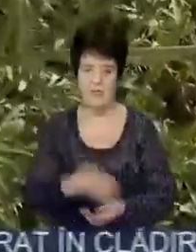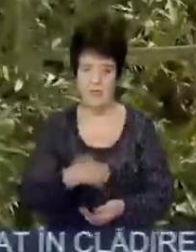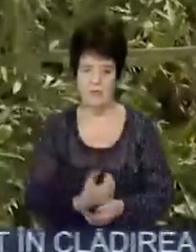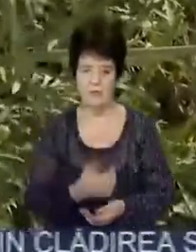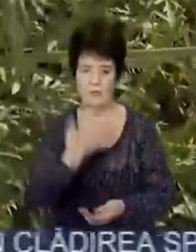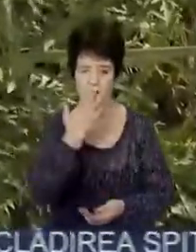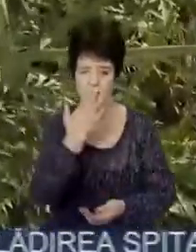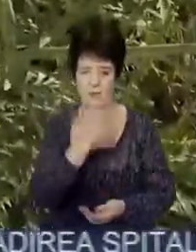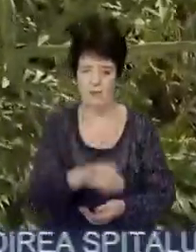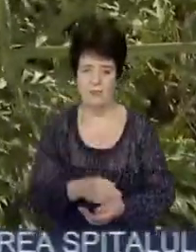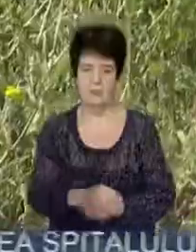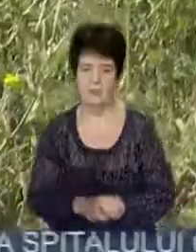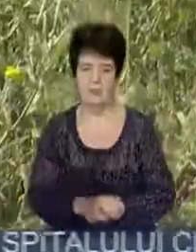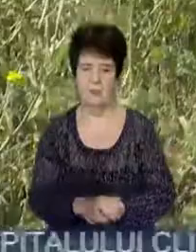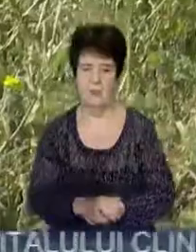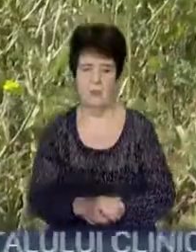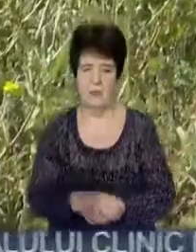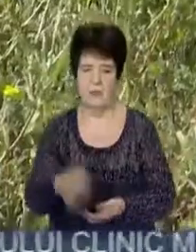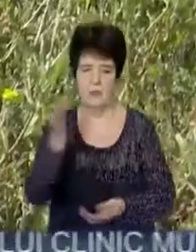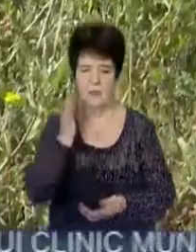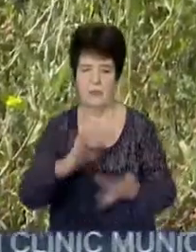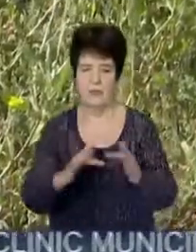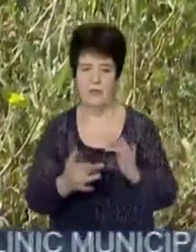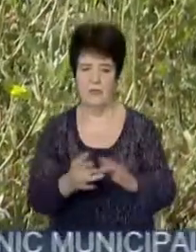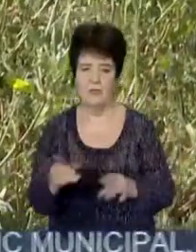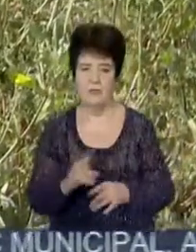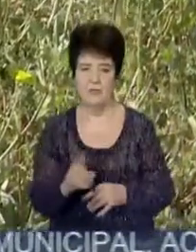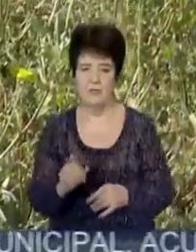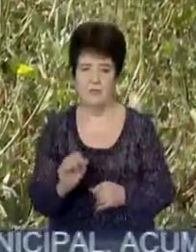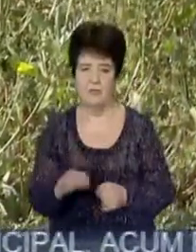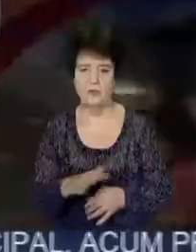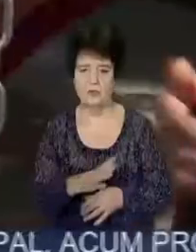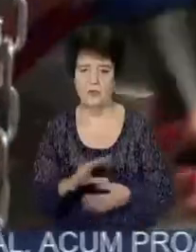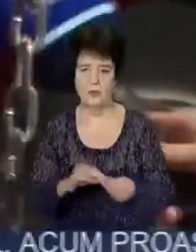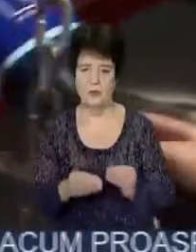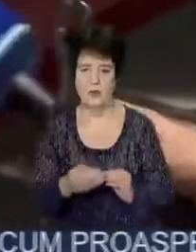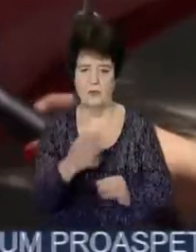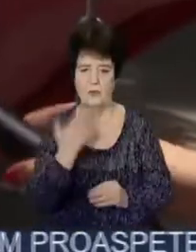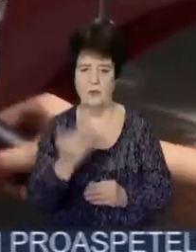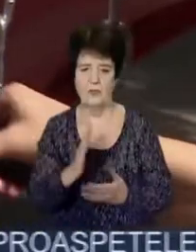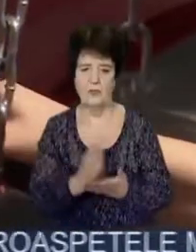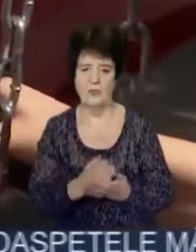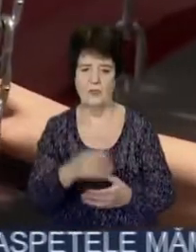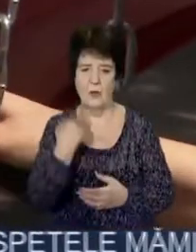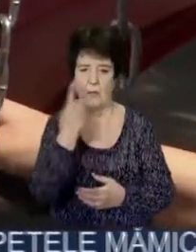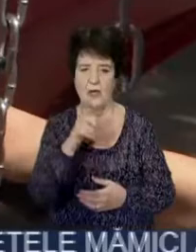nas înfundat. Mai vorbesc cu oameni pe internet și la fel spun că au probleme. Sunt persoane care